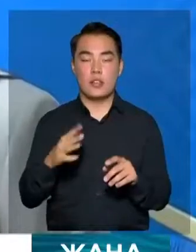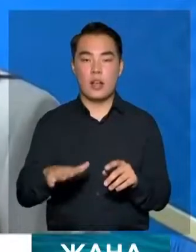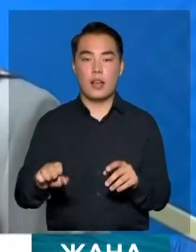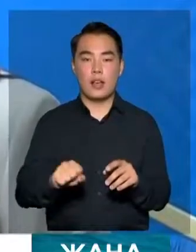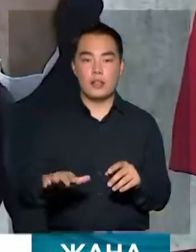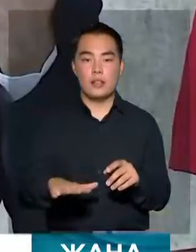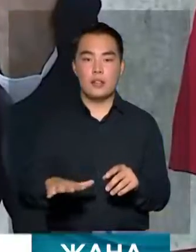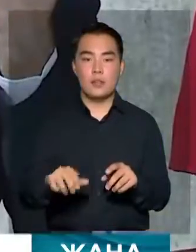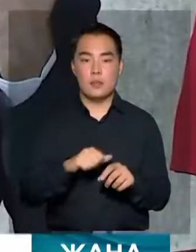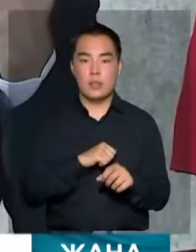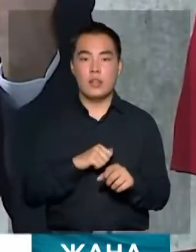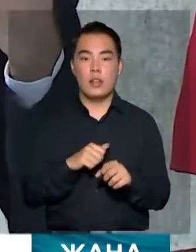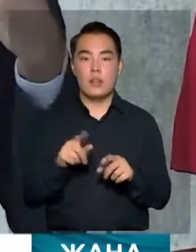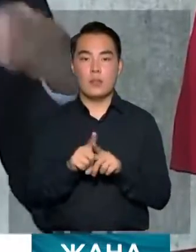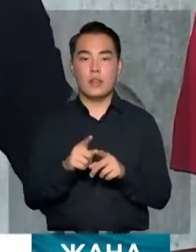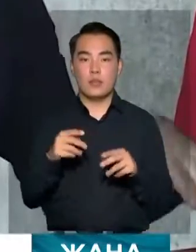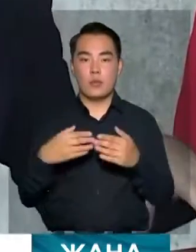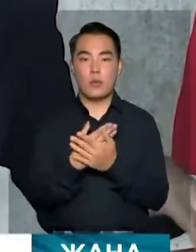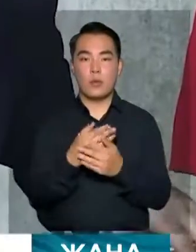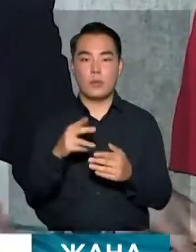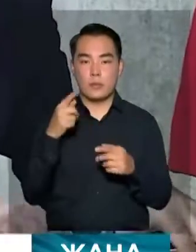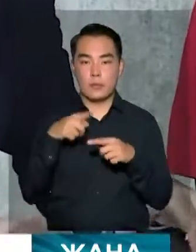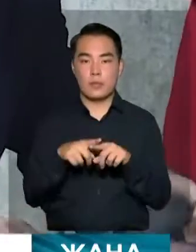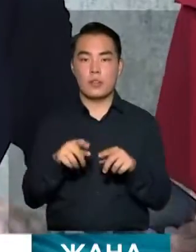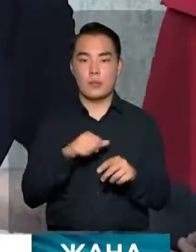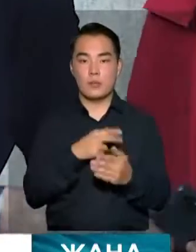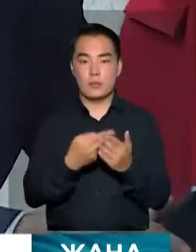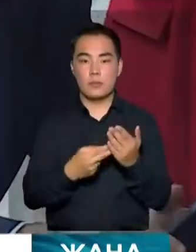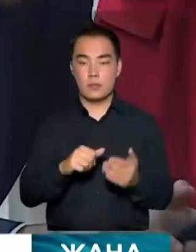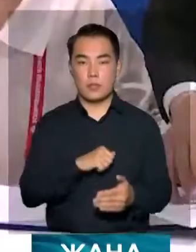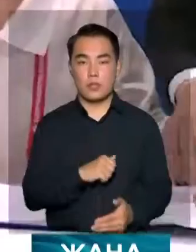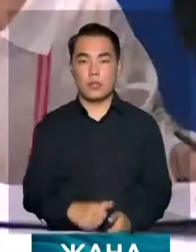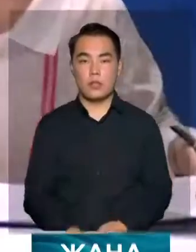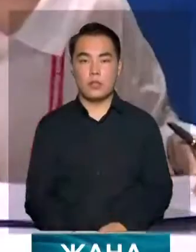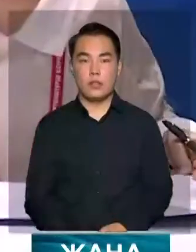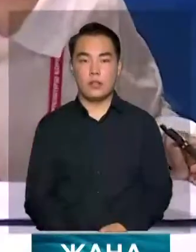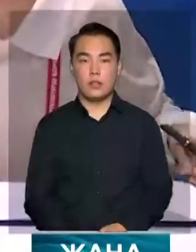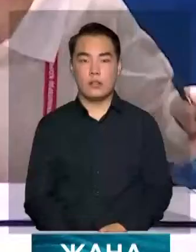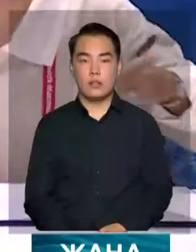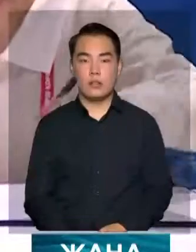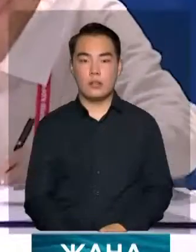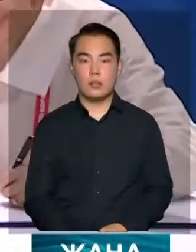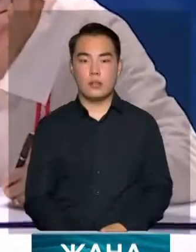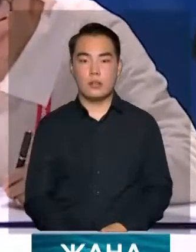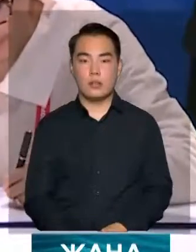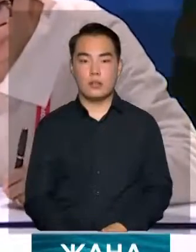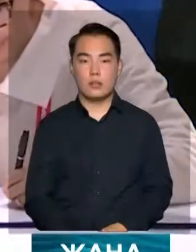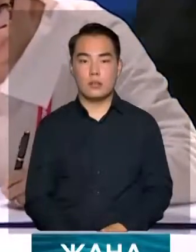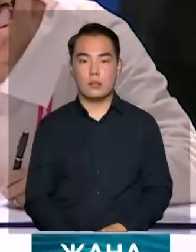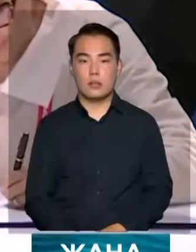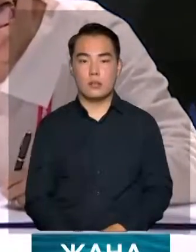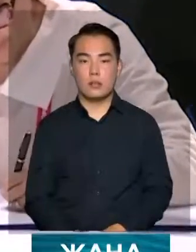өзара ынтымақтастық пен байланысты нығайту туралы келісімге келді. Қол қою рәсімі өтіп